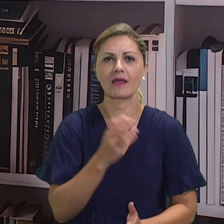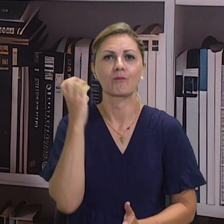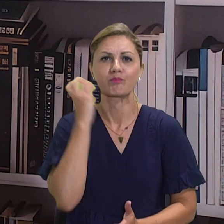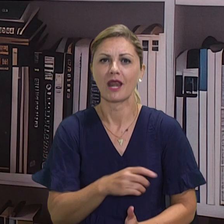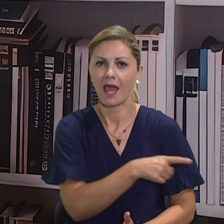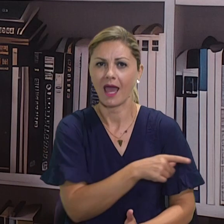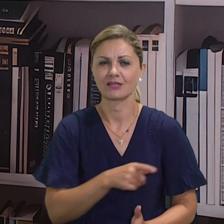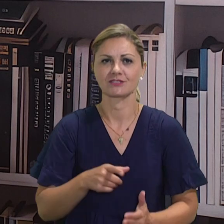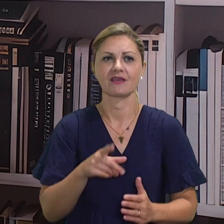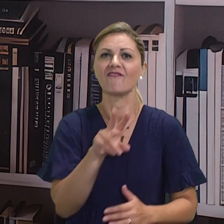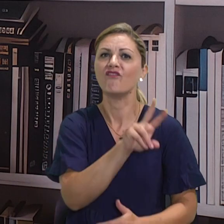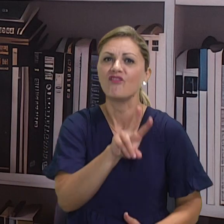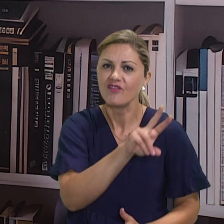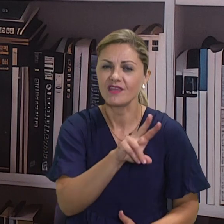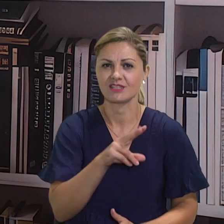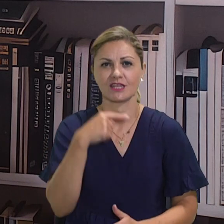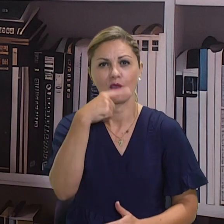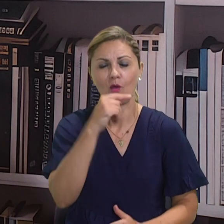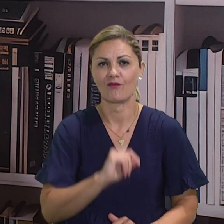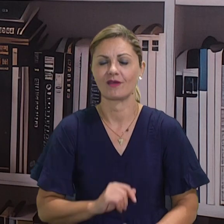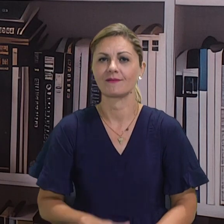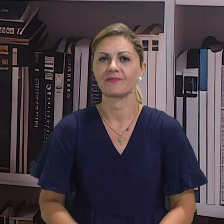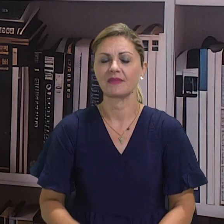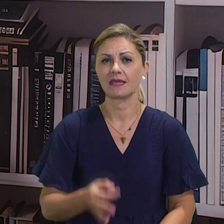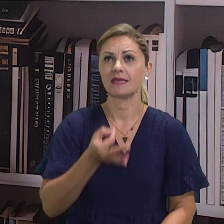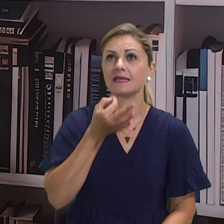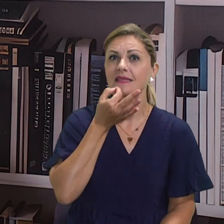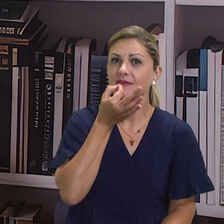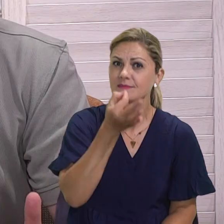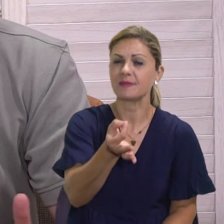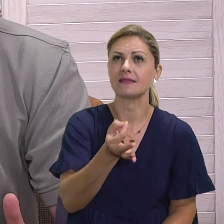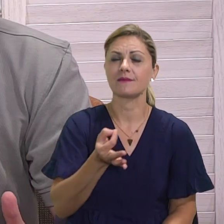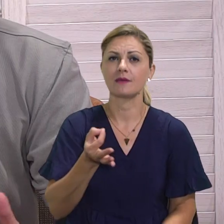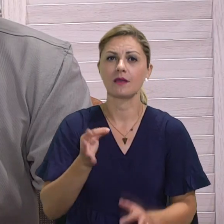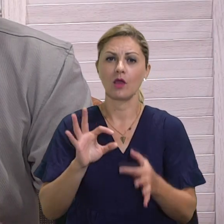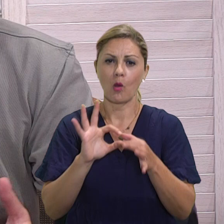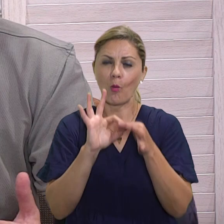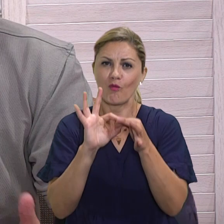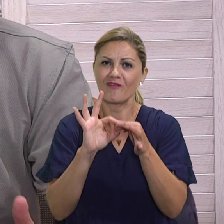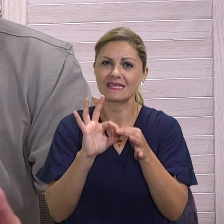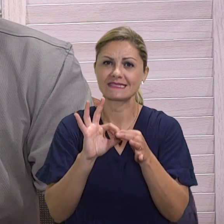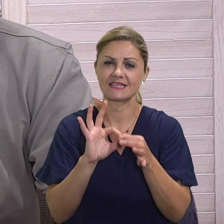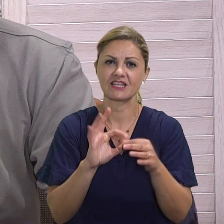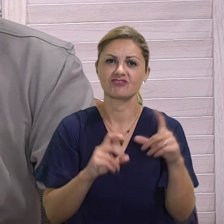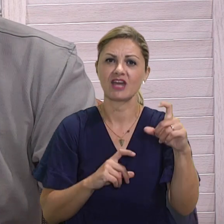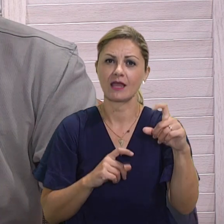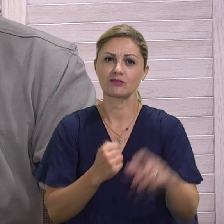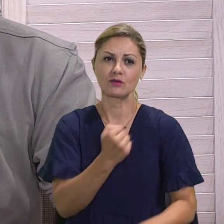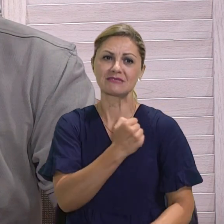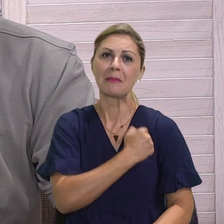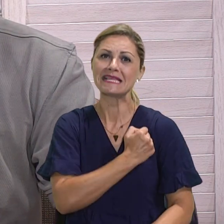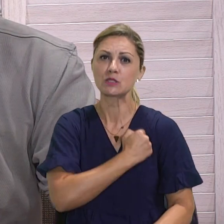škojarske, znači brački koji je posebno jak, viški itd. Što je to posebno kod čakavskog